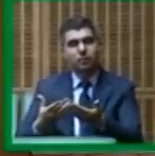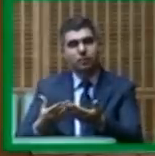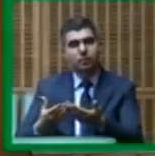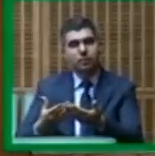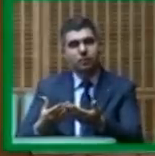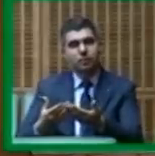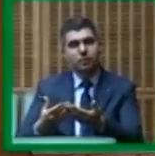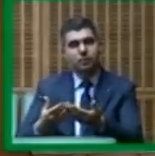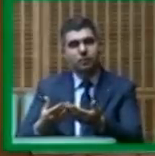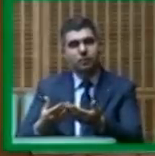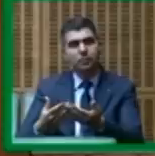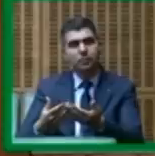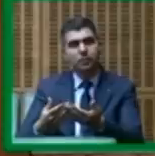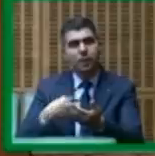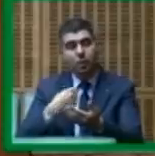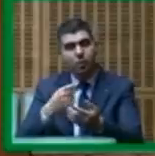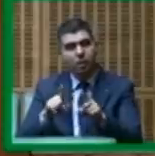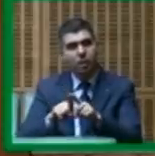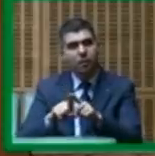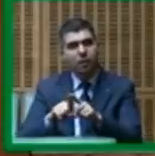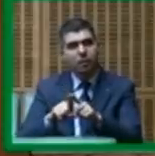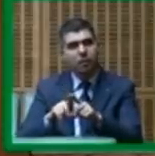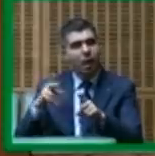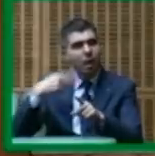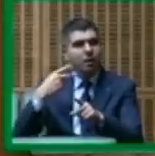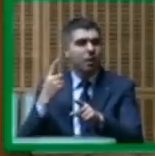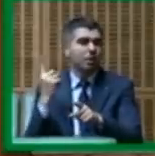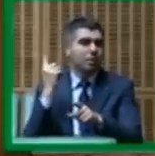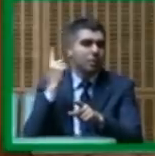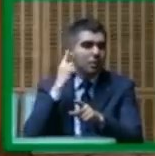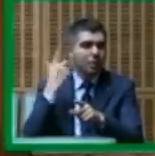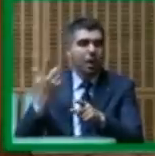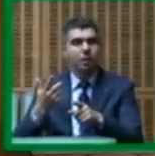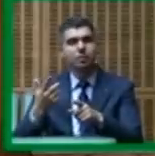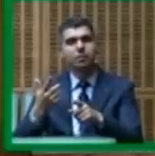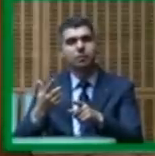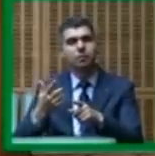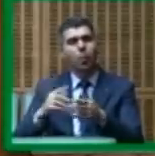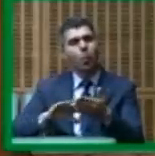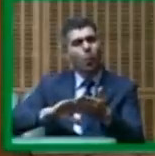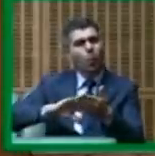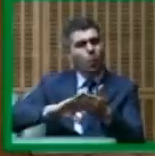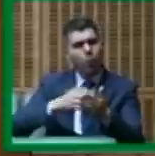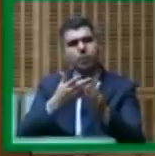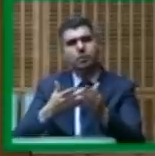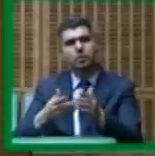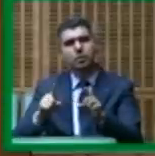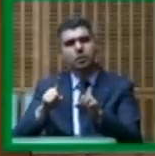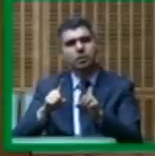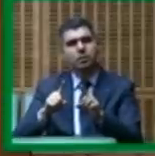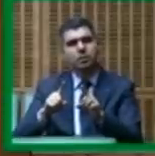لأنه الكلمات اللي تقدمت إن لم يكن كلها